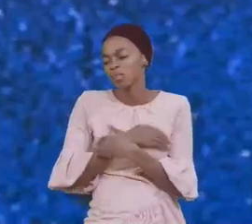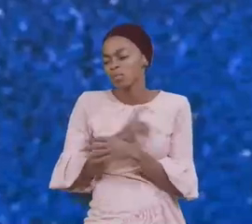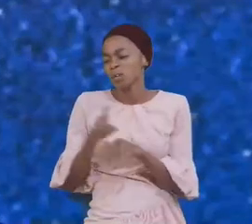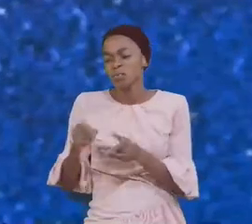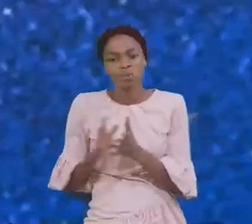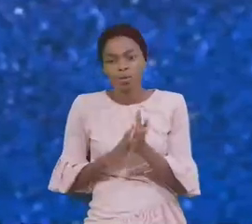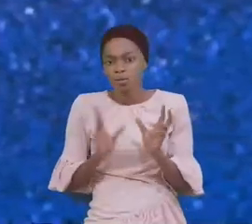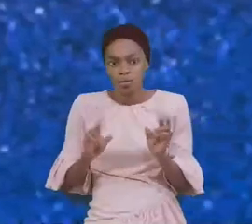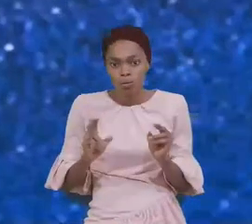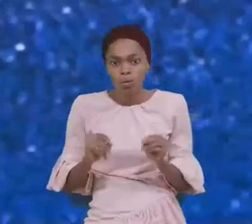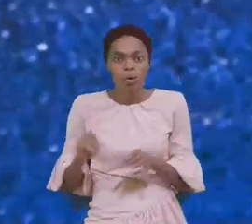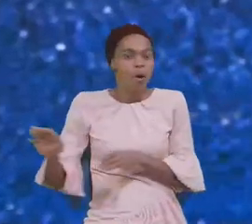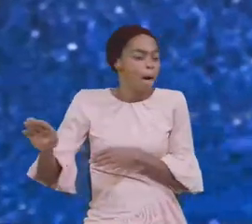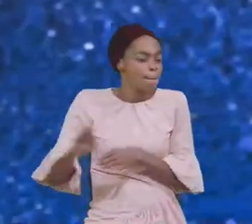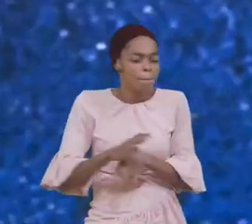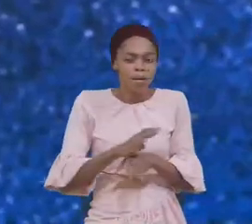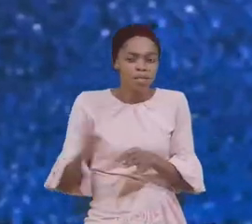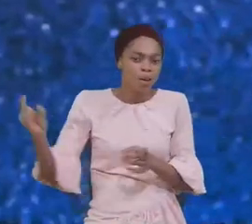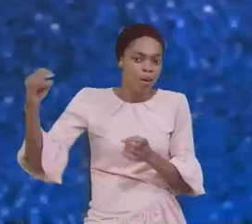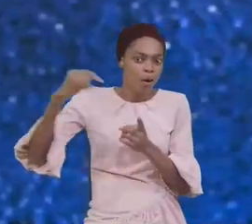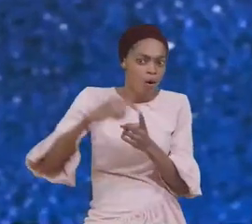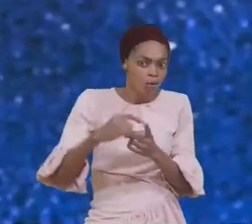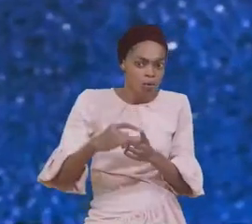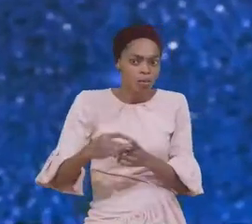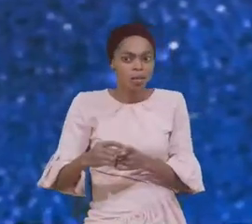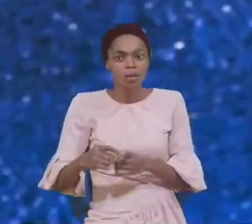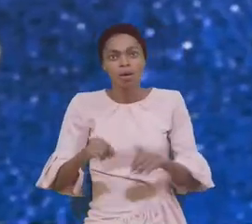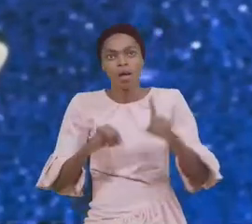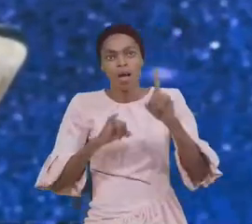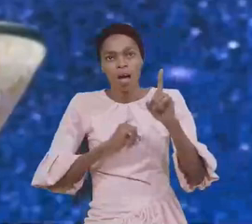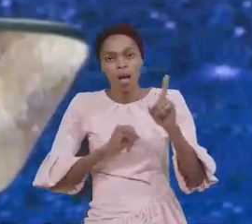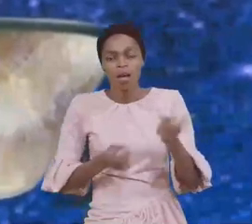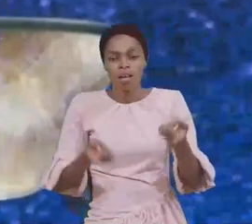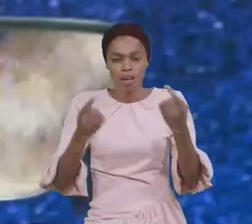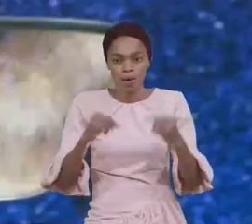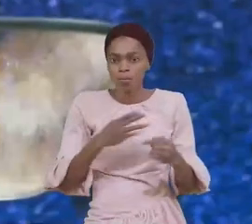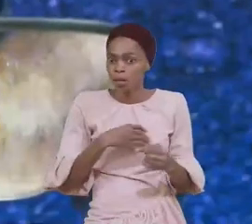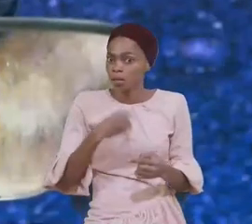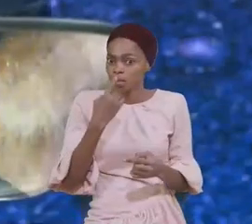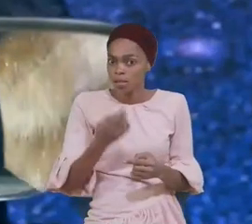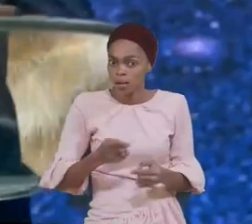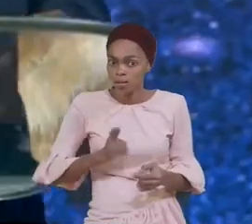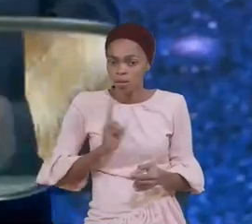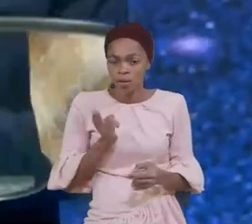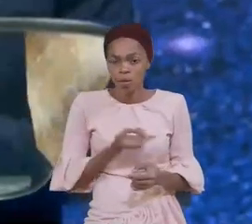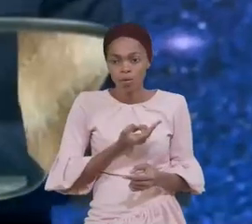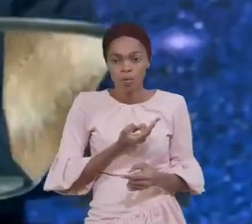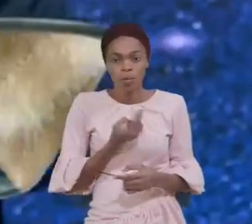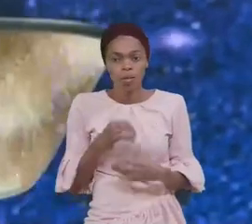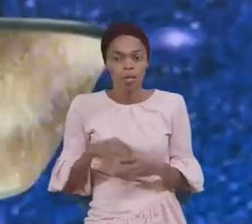Non, faites-les valoir jusqu'à ce que je revienne. Et nous dit